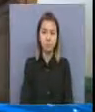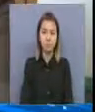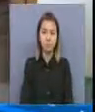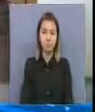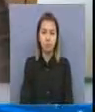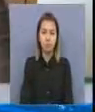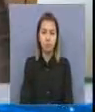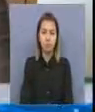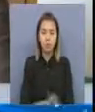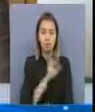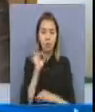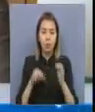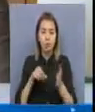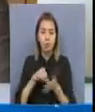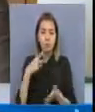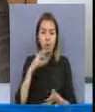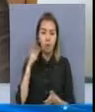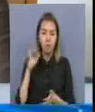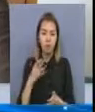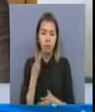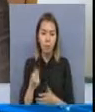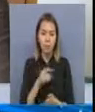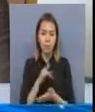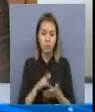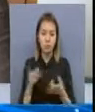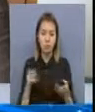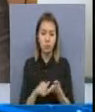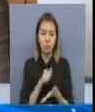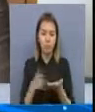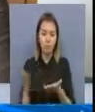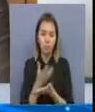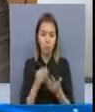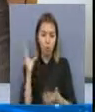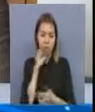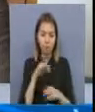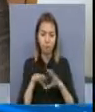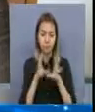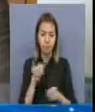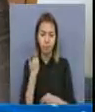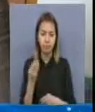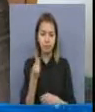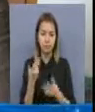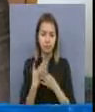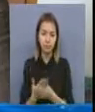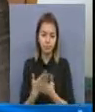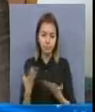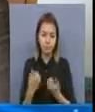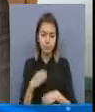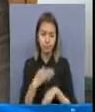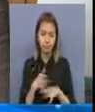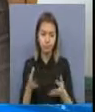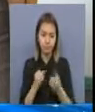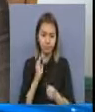Зеленинский... Жобаға қатысушылардың 20% қаржыландыруға қажет құжаттарын жинап қойды. Негізінен олар қаржылай қолдау қоры арқылы несие